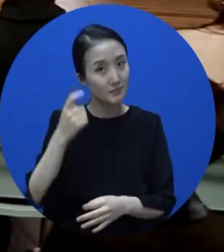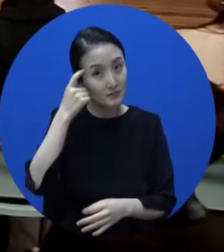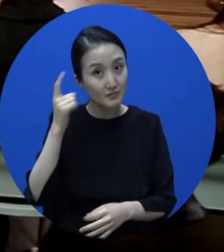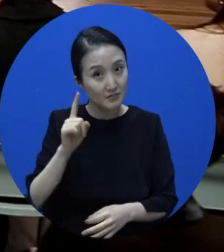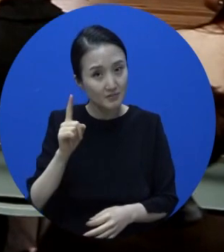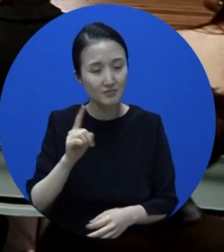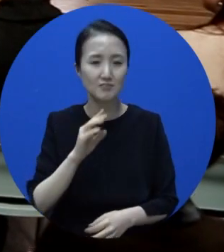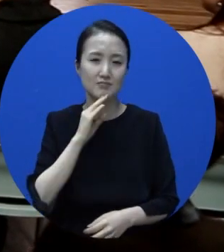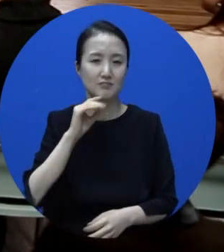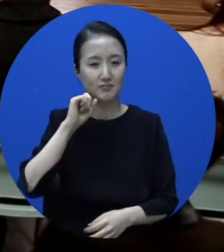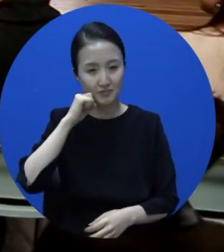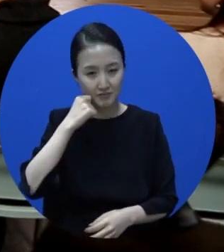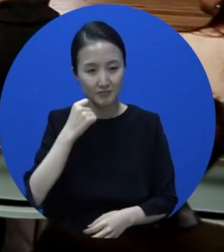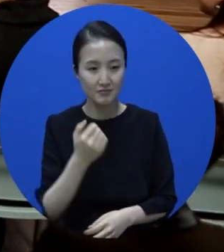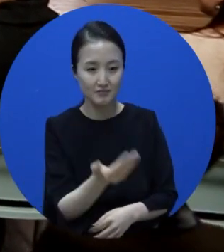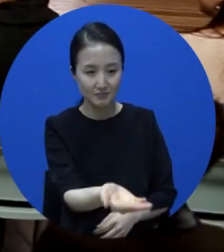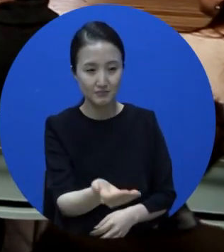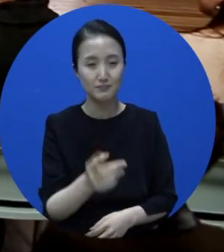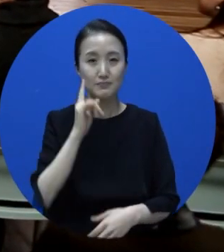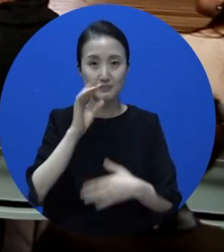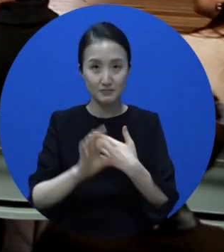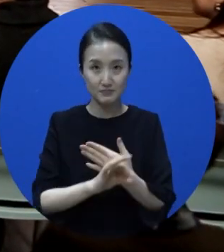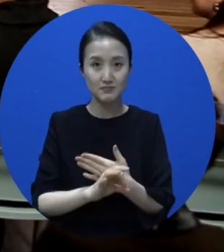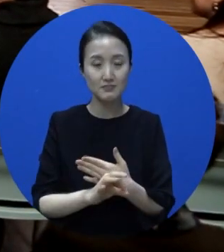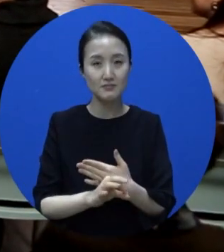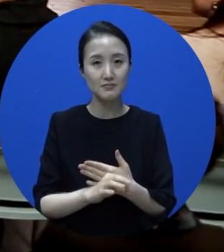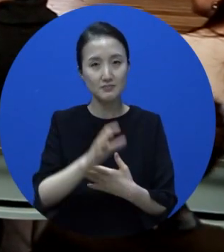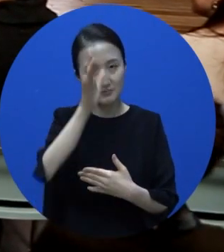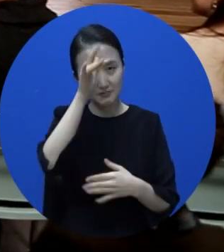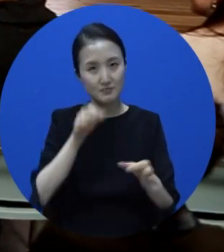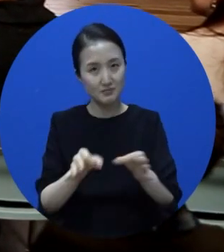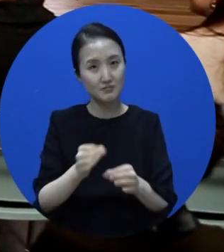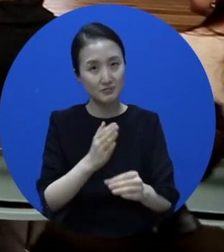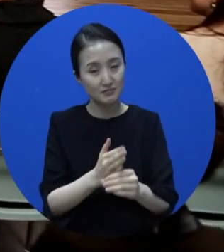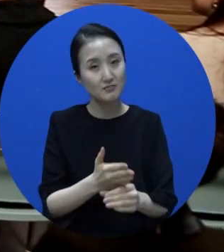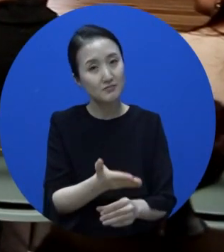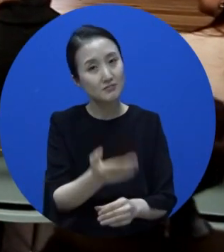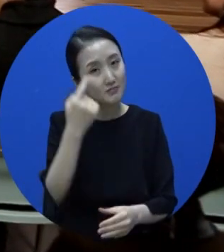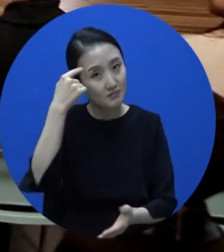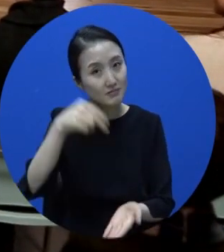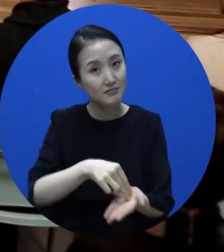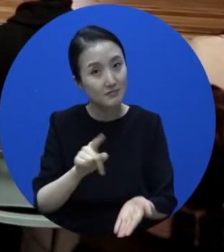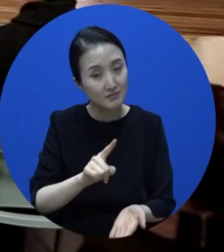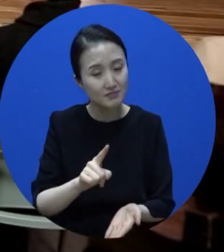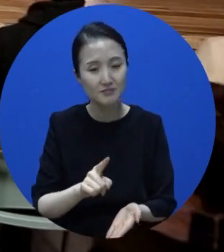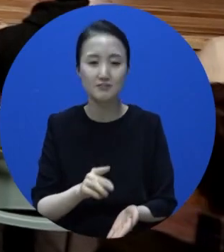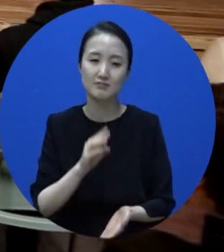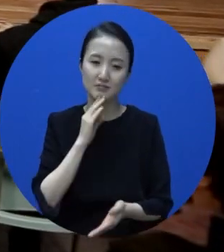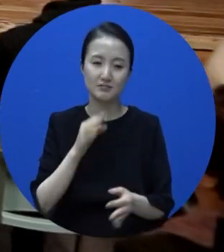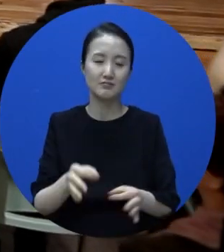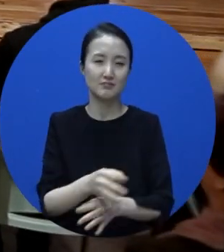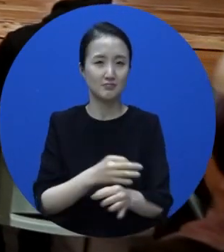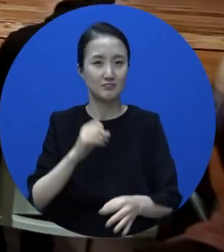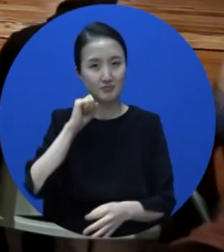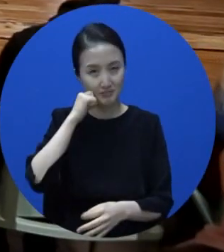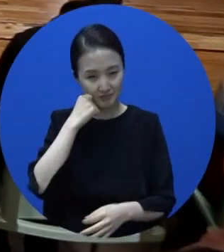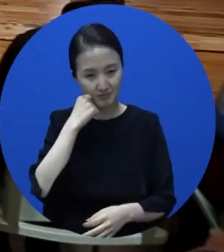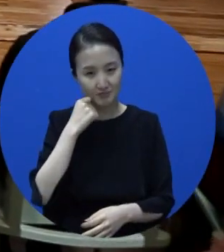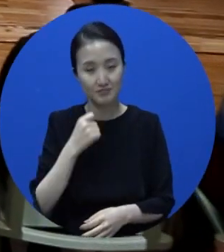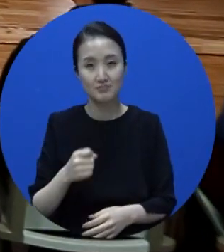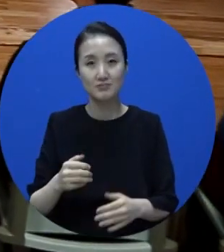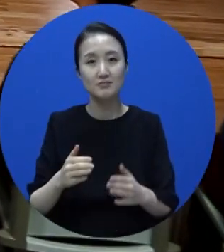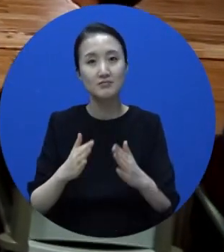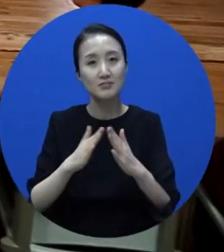아 치킨집을 운영하는 사장님이 세요 요즘 경제가 어떻습니까 어렵습니다 살림살이를 책임지는